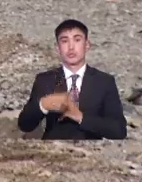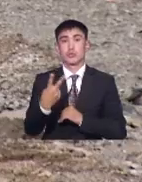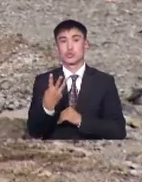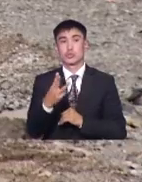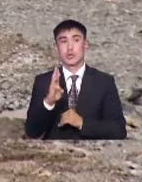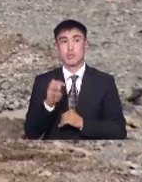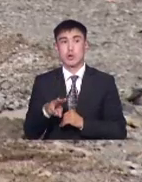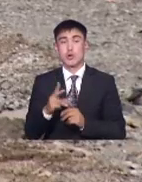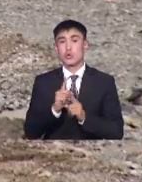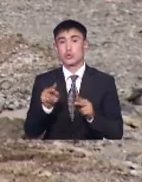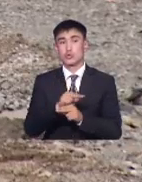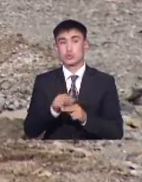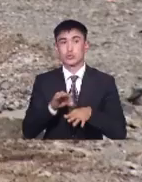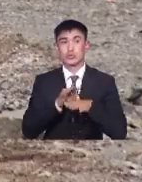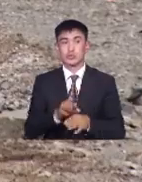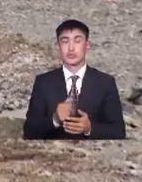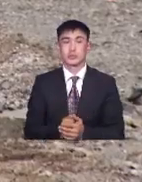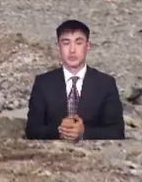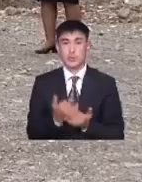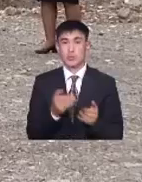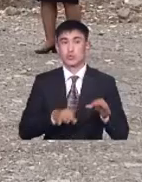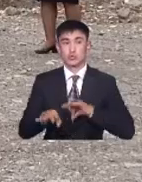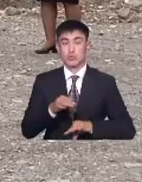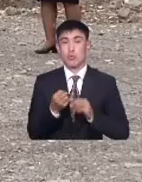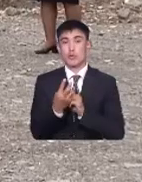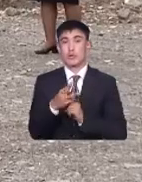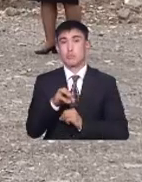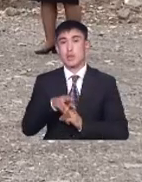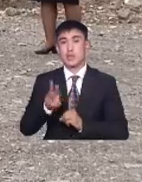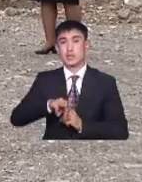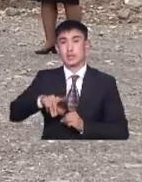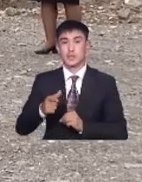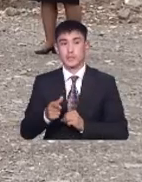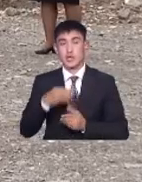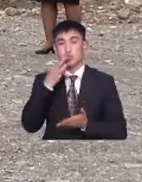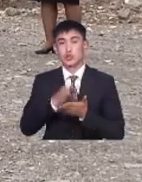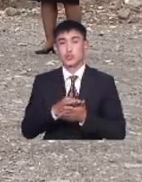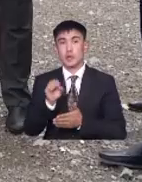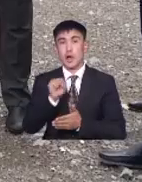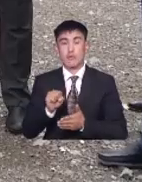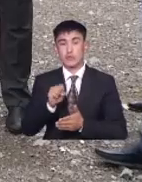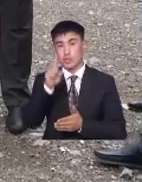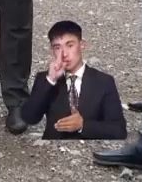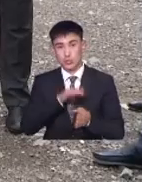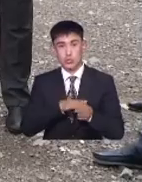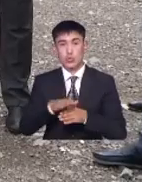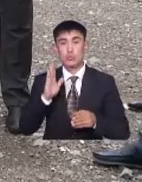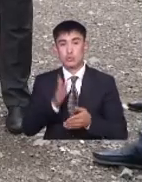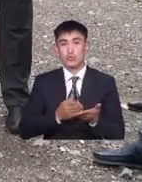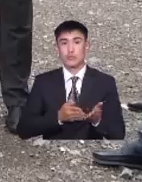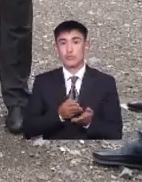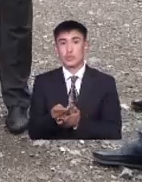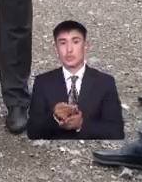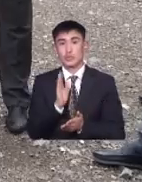шақырымына күрделі жөндеу жұмыстары жасалып жатыр. Жоба құны 12 миллиард теңгеге жуық. Жауаптылар тамыз айында толығымен қолданысқа